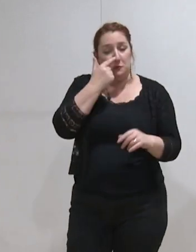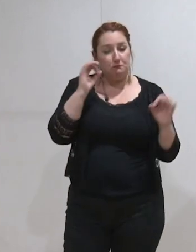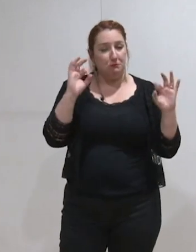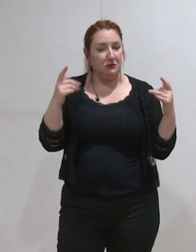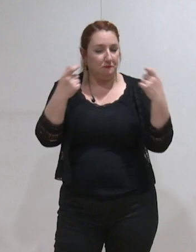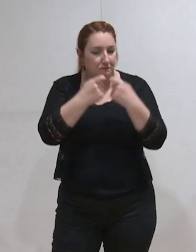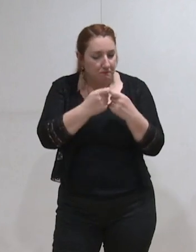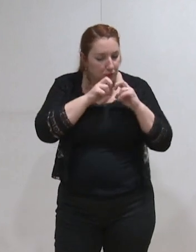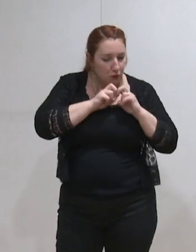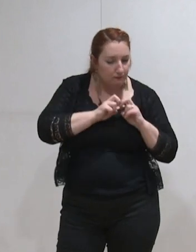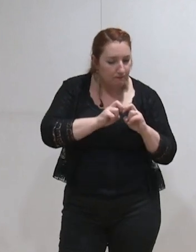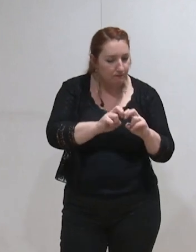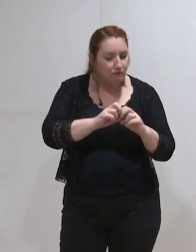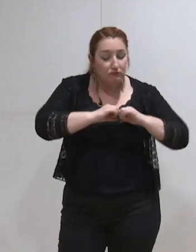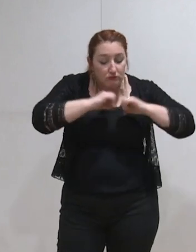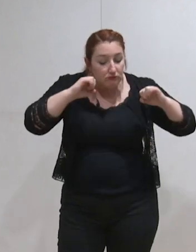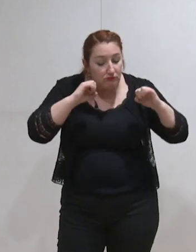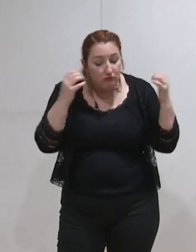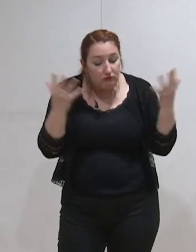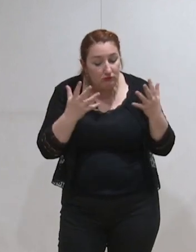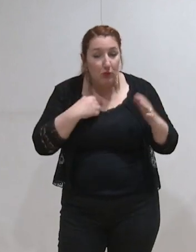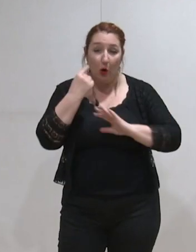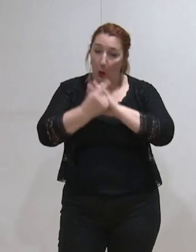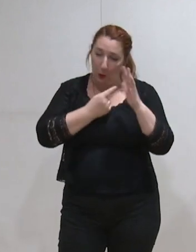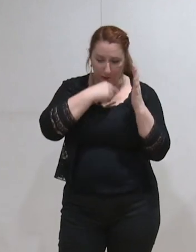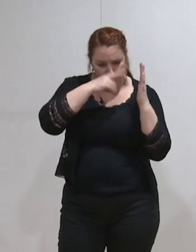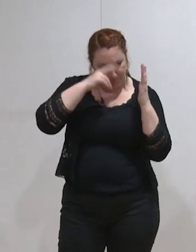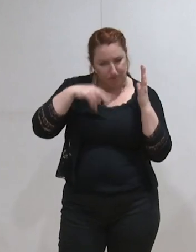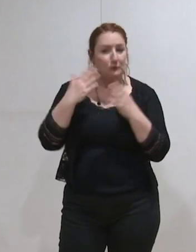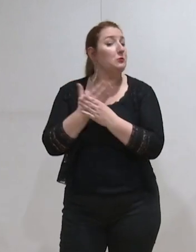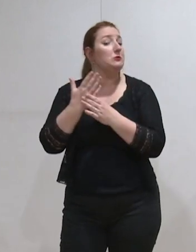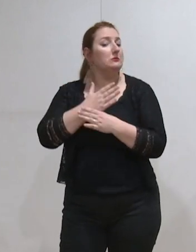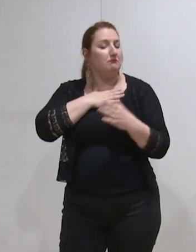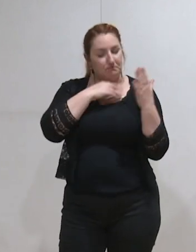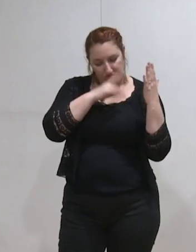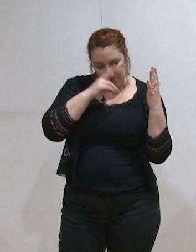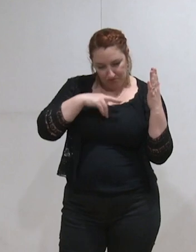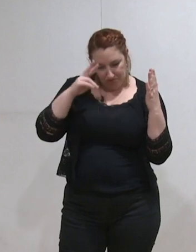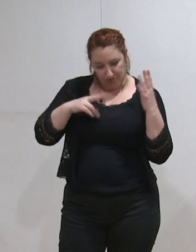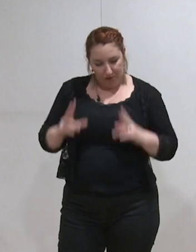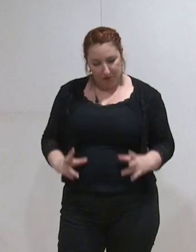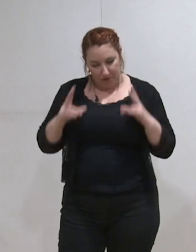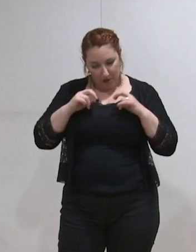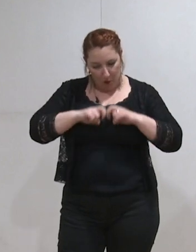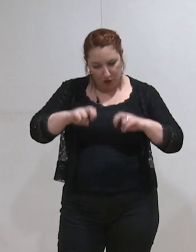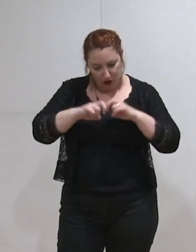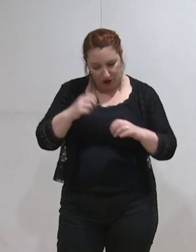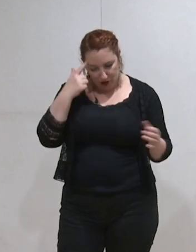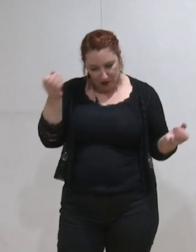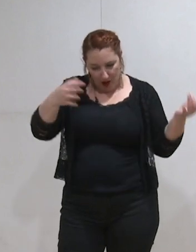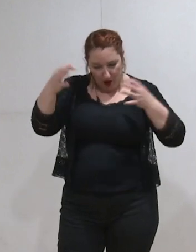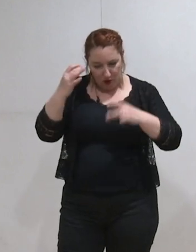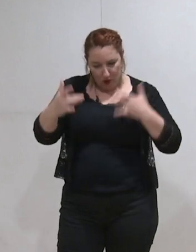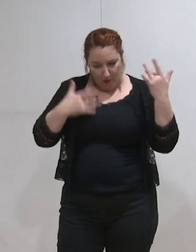peu ce qu'il y avait dans ces conventions et ben j'ai repotassé un peu mes dossiers atelier de recherche et création dramatique